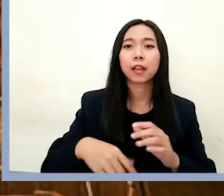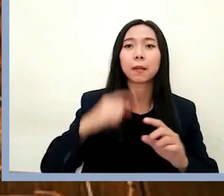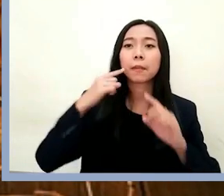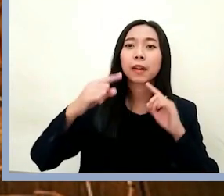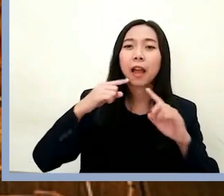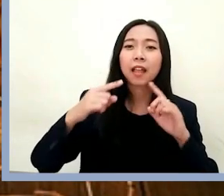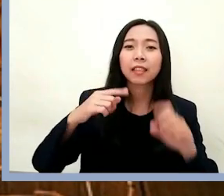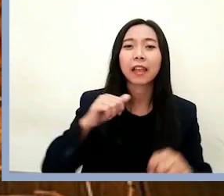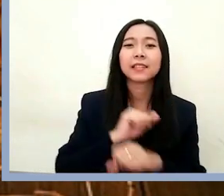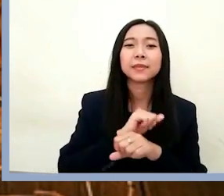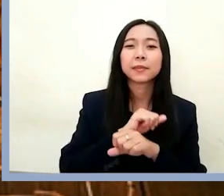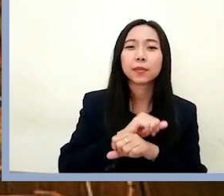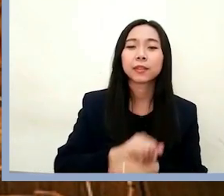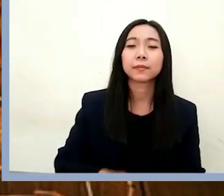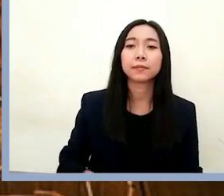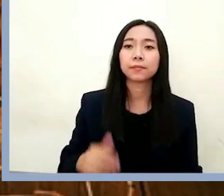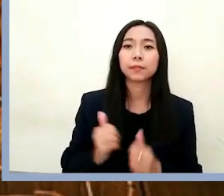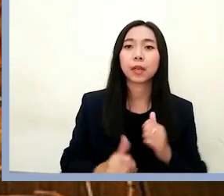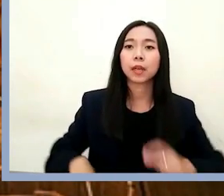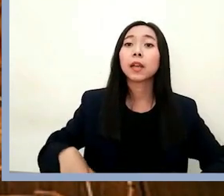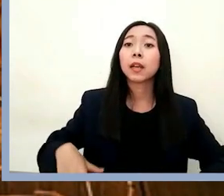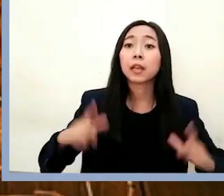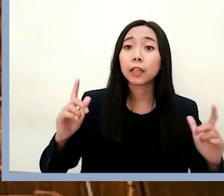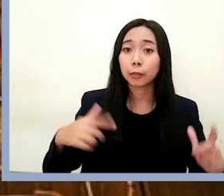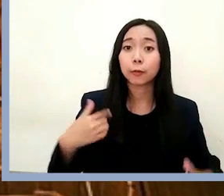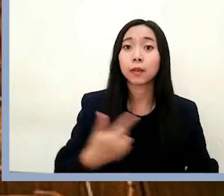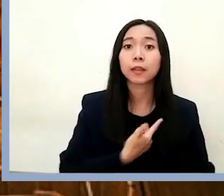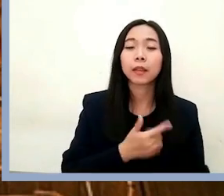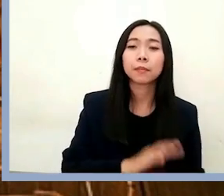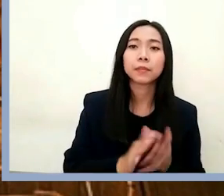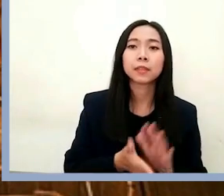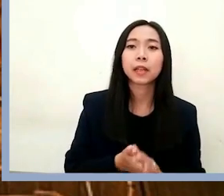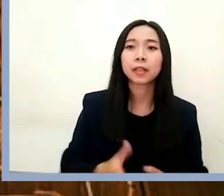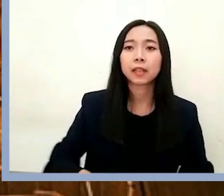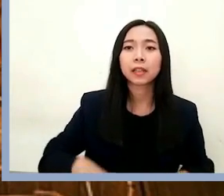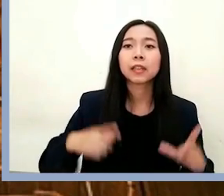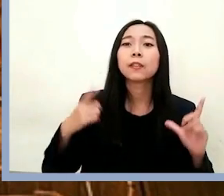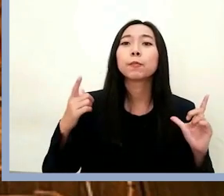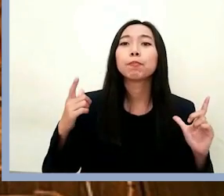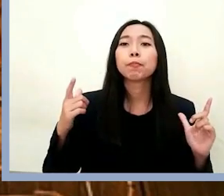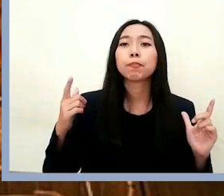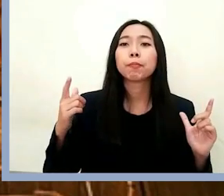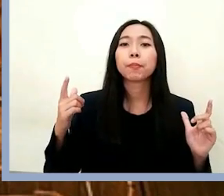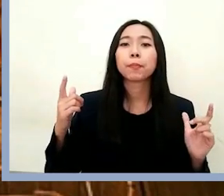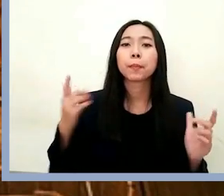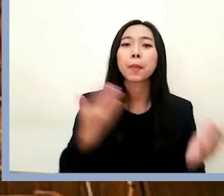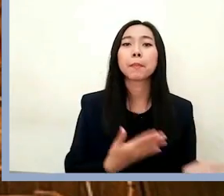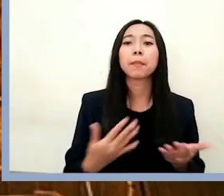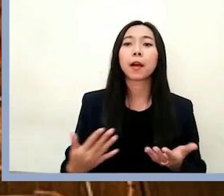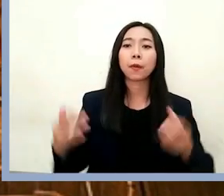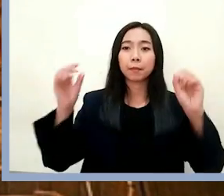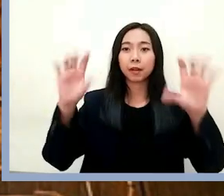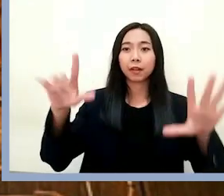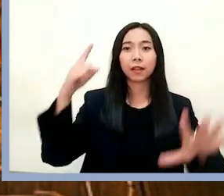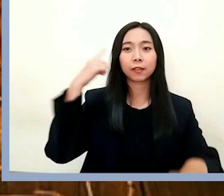tindakan sehingga kehidupan orang ini menjadi kehadiran yang mendatangkan berkat bagi